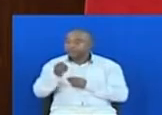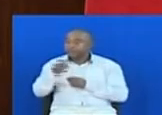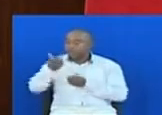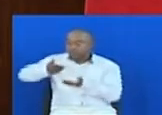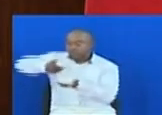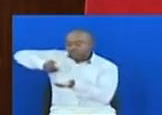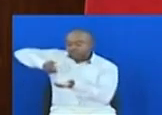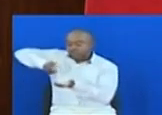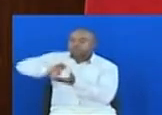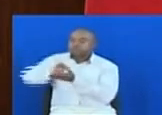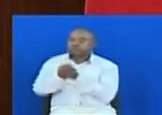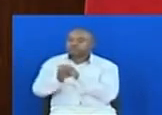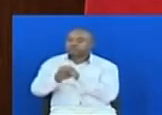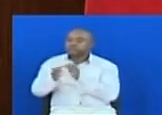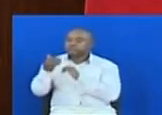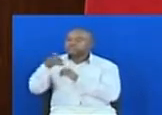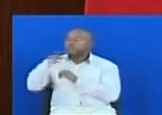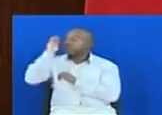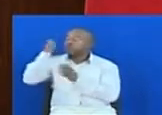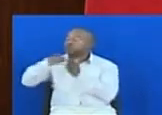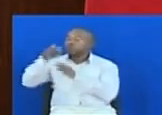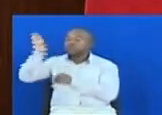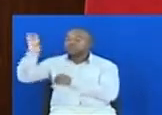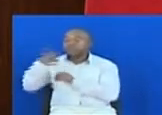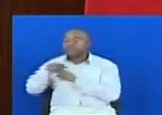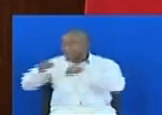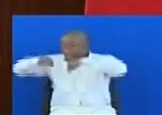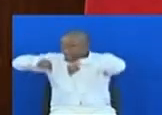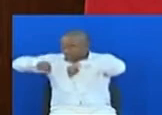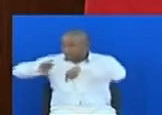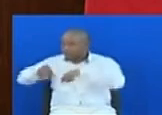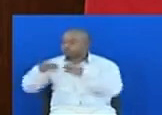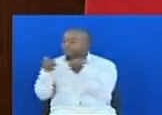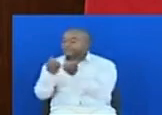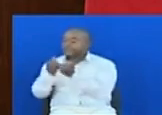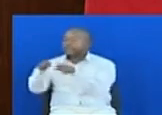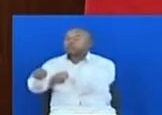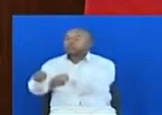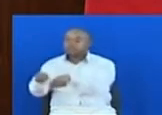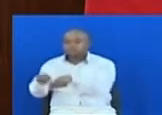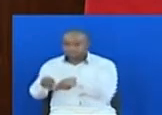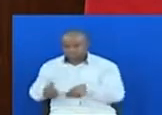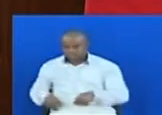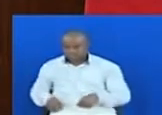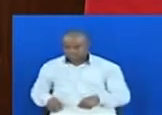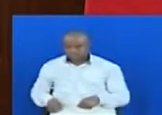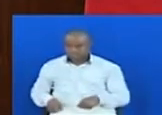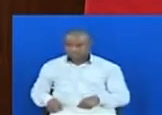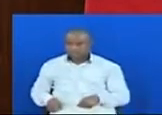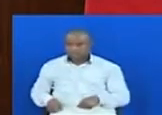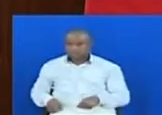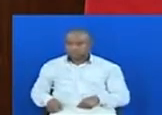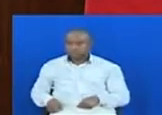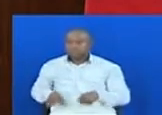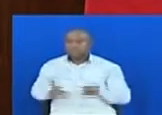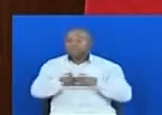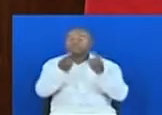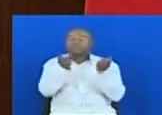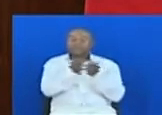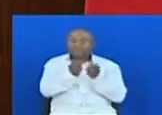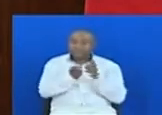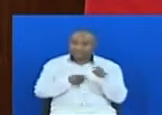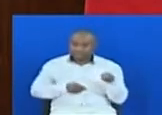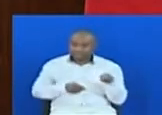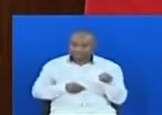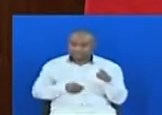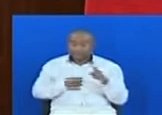hizi, zamani ulikuwa unakwenda unasafiri ndio unanunua. Sasa hivi zinapatikana tu Tanzania na zinatengenezwa tu kwa kiwango kizuri. Lakini vile vile